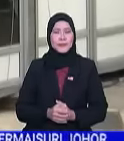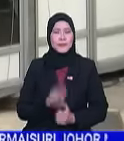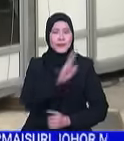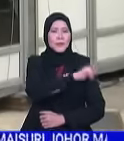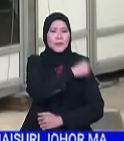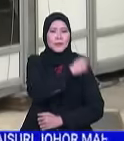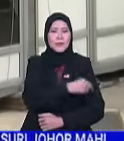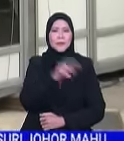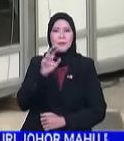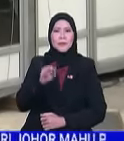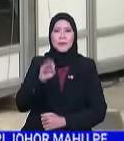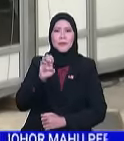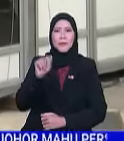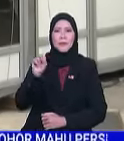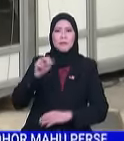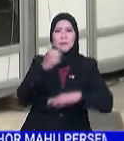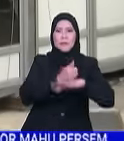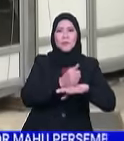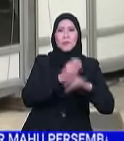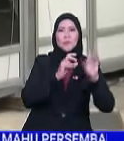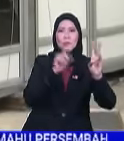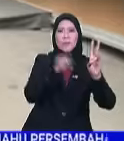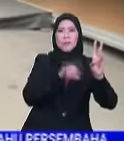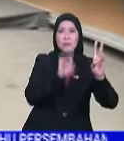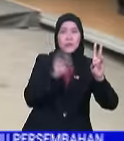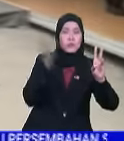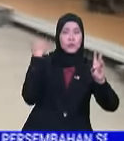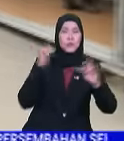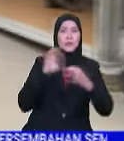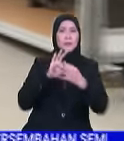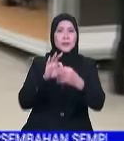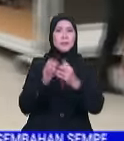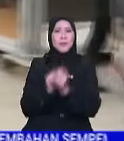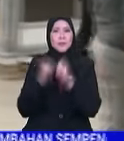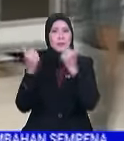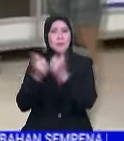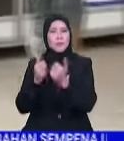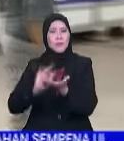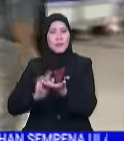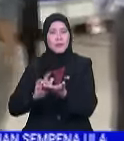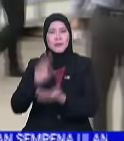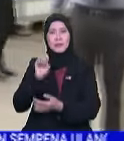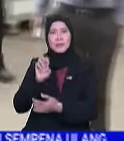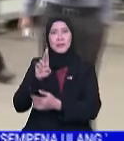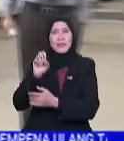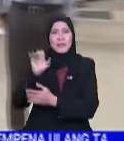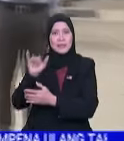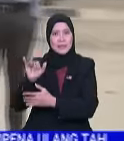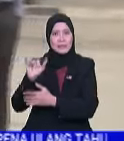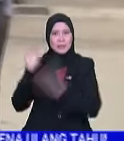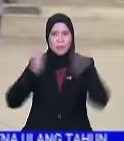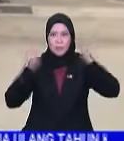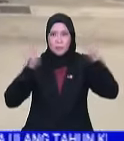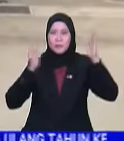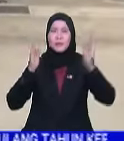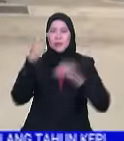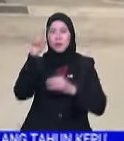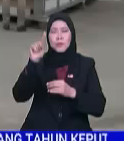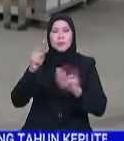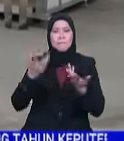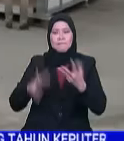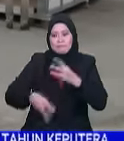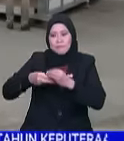Hospital Medan tersebut dibina pada 7 Ogos lalu dengan kerjasama Persatuan Bantuan Perubatan Malaysia, Mercy Malaysia, bagi menampung kepadatan